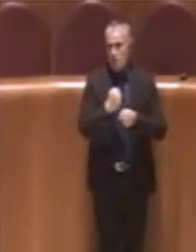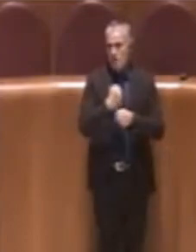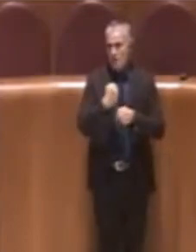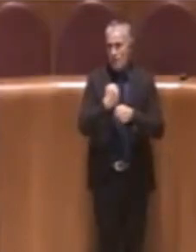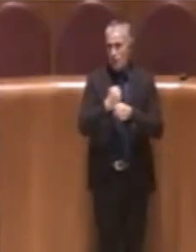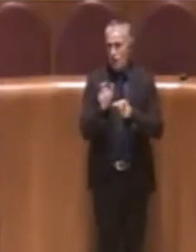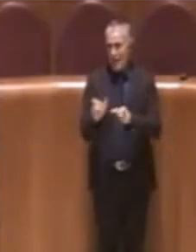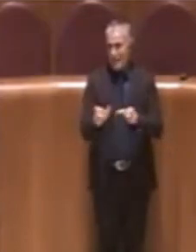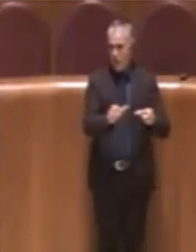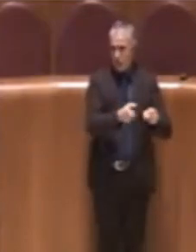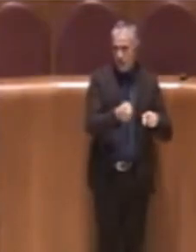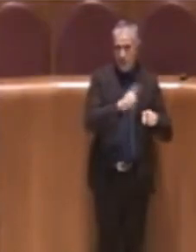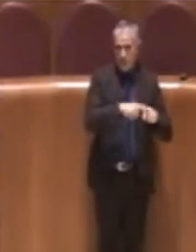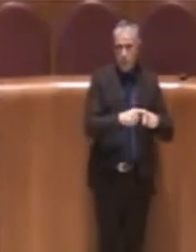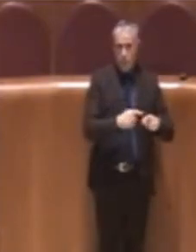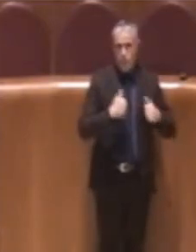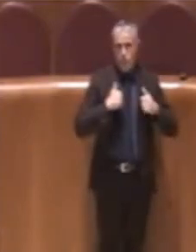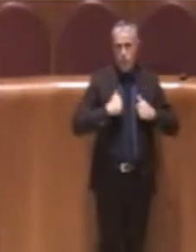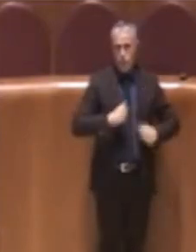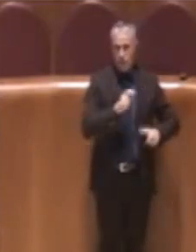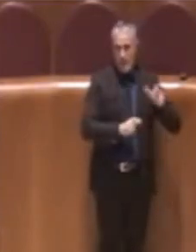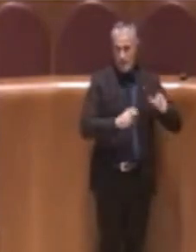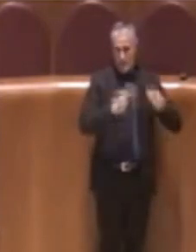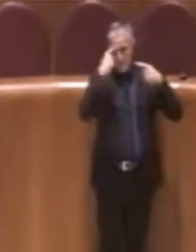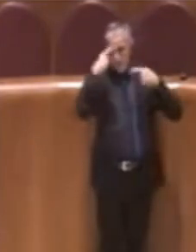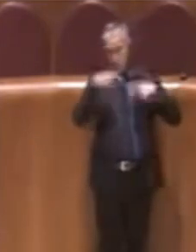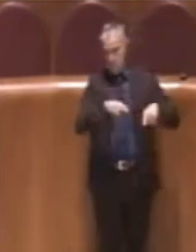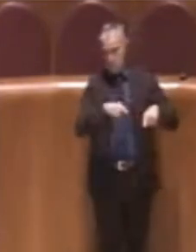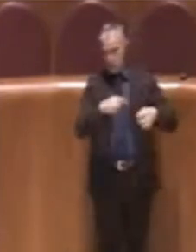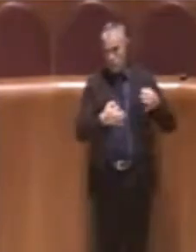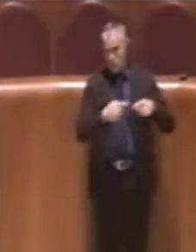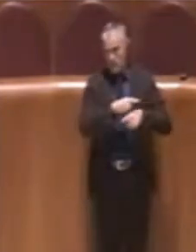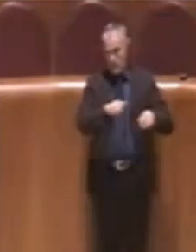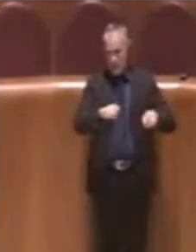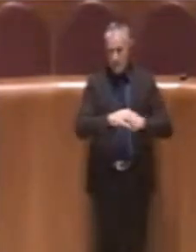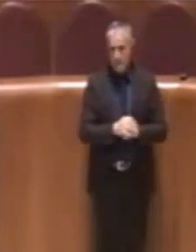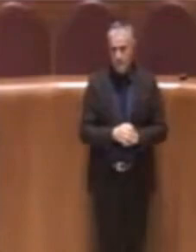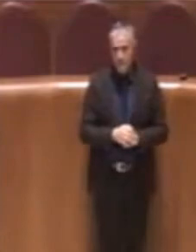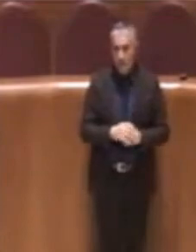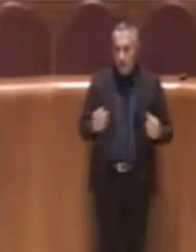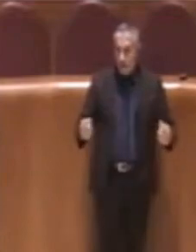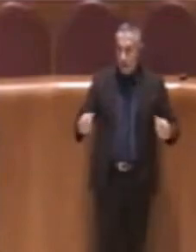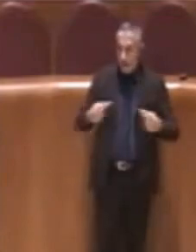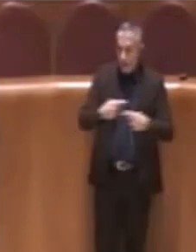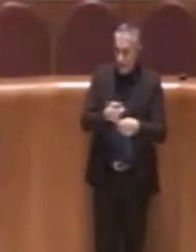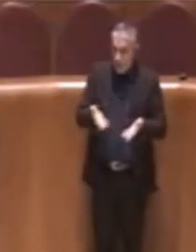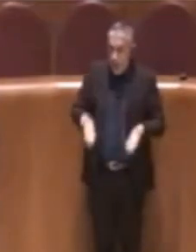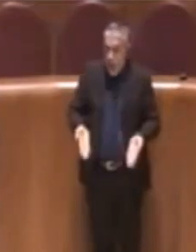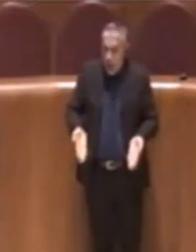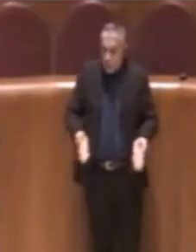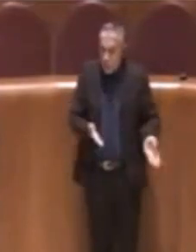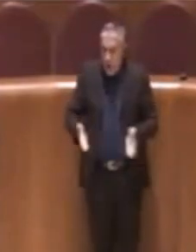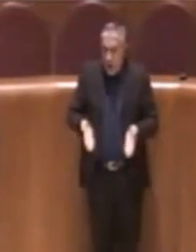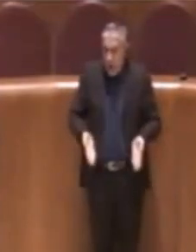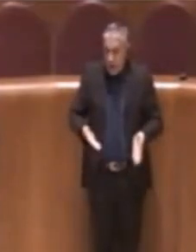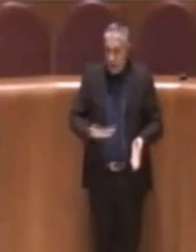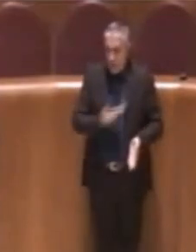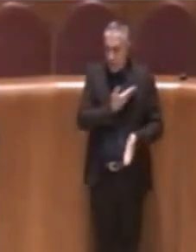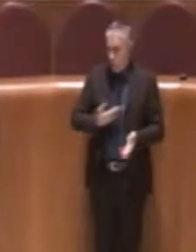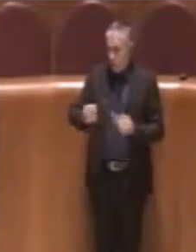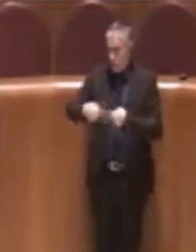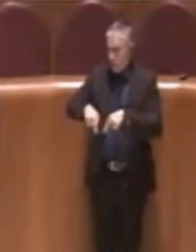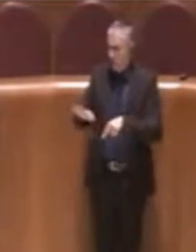residenti e cittadini in generale. Veramente invece nella attuale consiliatura c'è stato un blocco totale, c'è